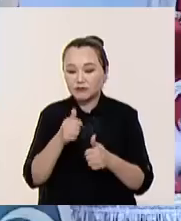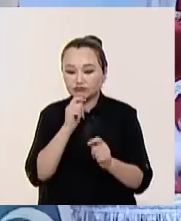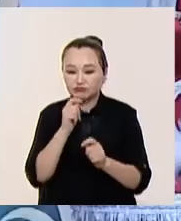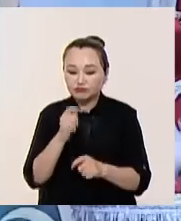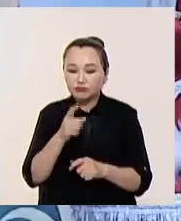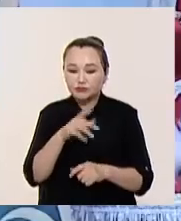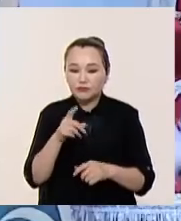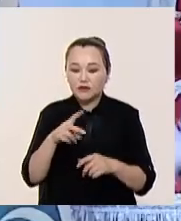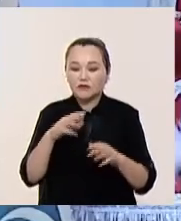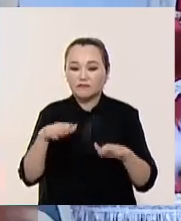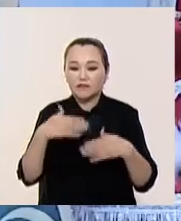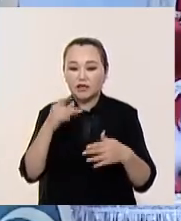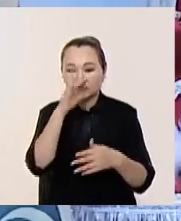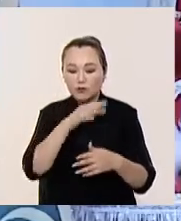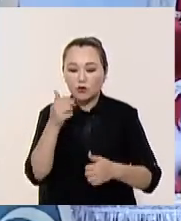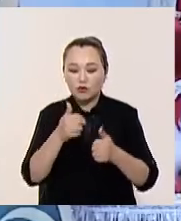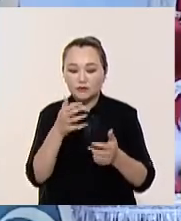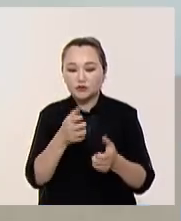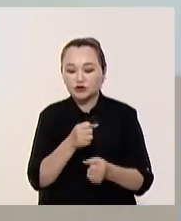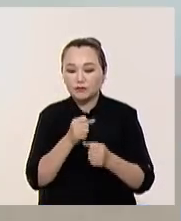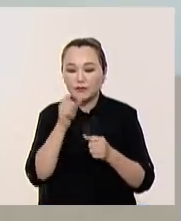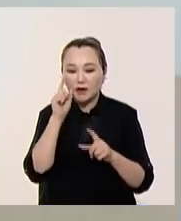право принять участие в республиканском конкурсе.